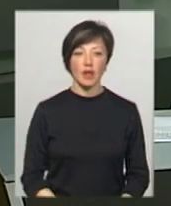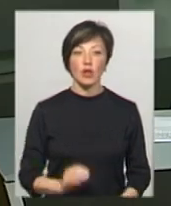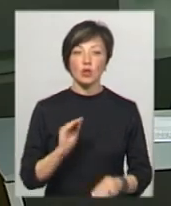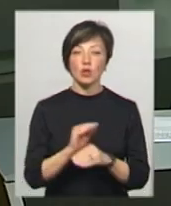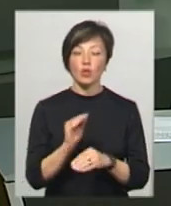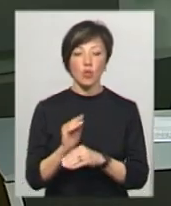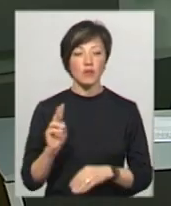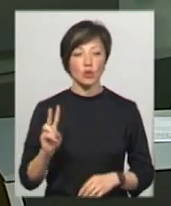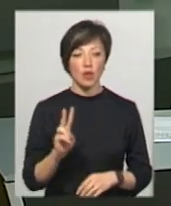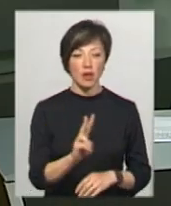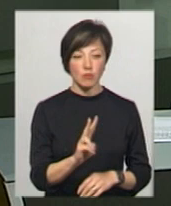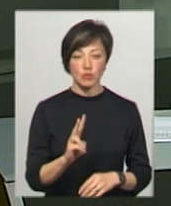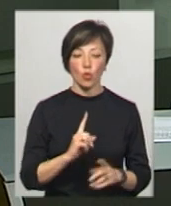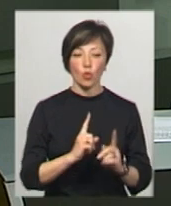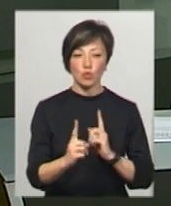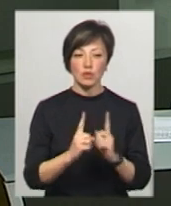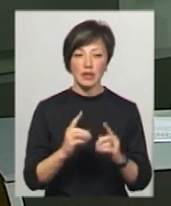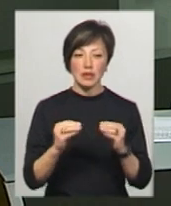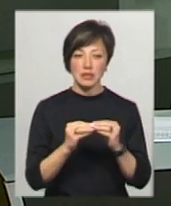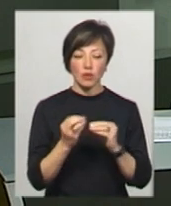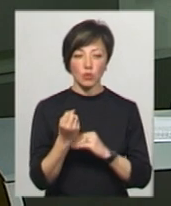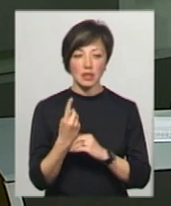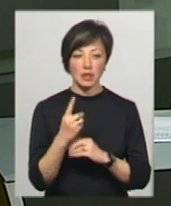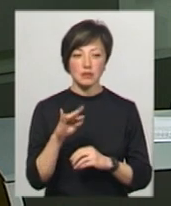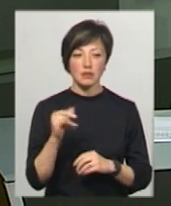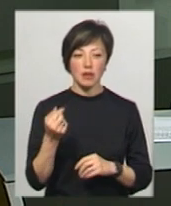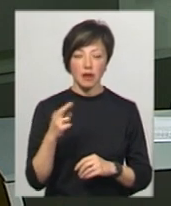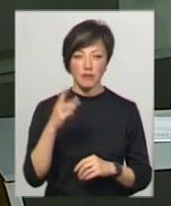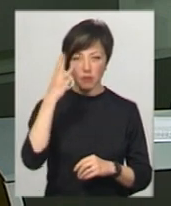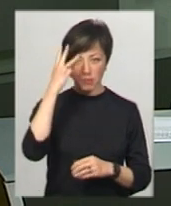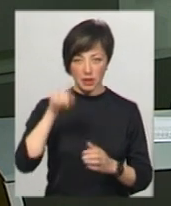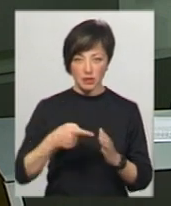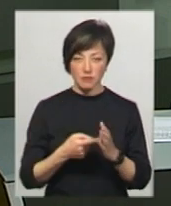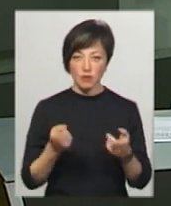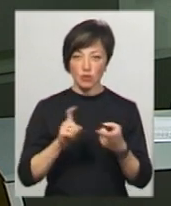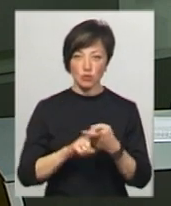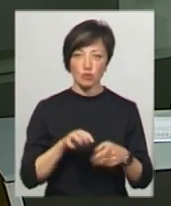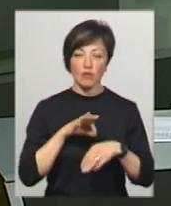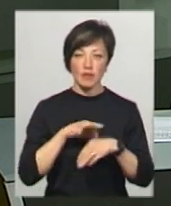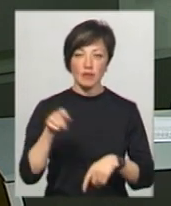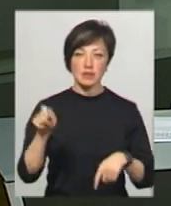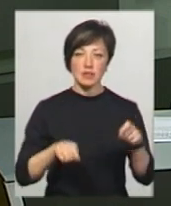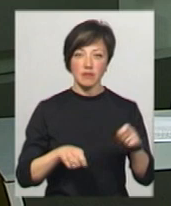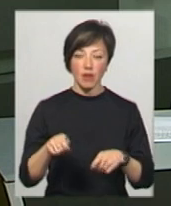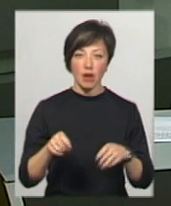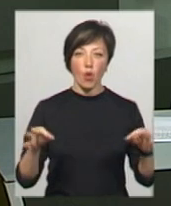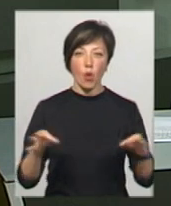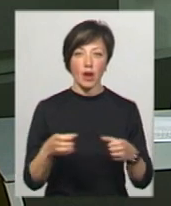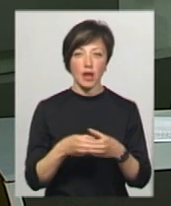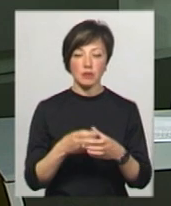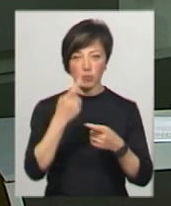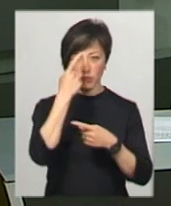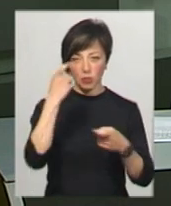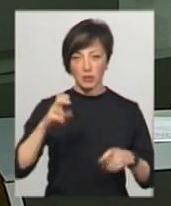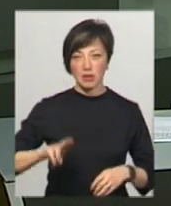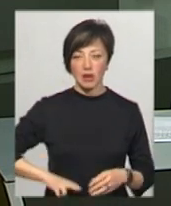Додаткові тролейбуси курсуватимуть 10 та 11 травня у Хмельницькому у зв'язку із проведенням фестивалю оркестрів. Про це